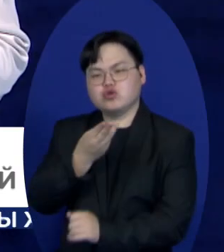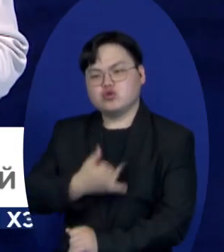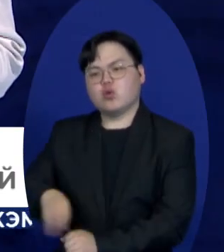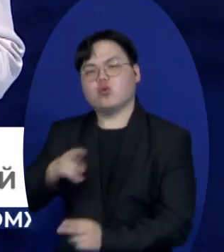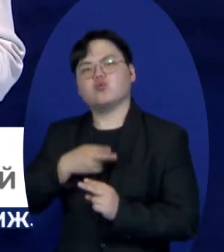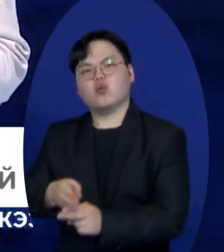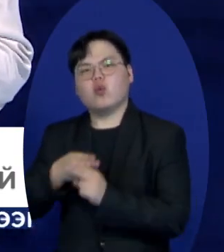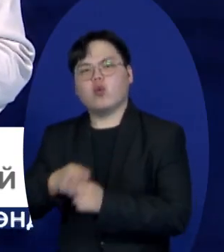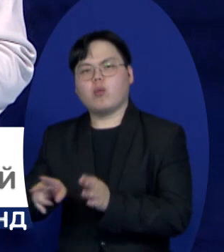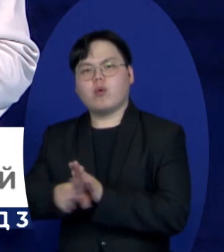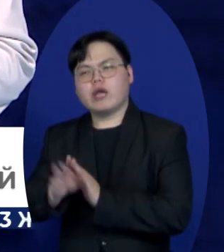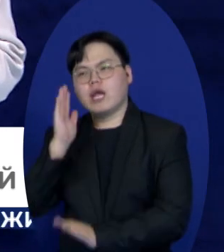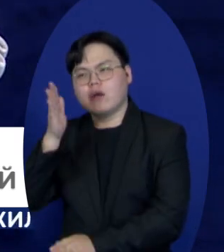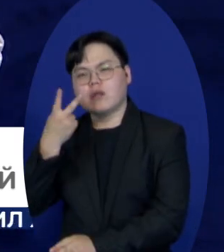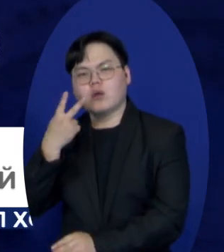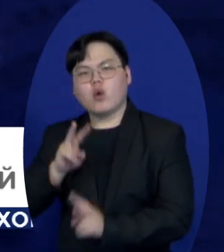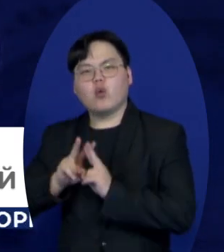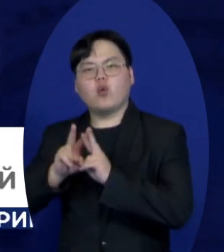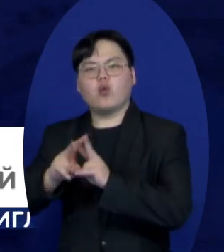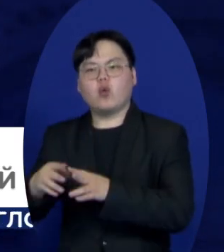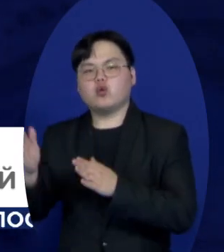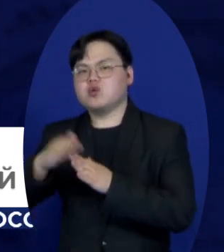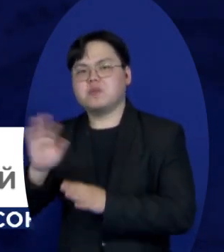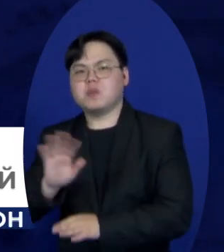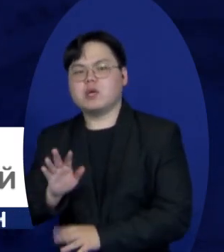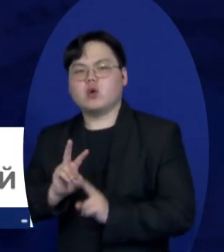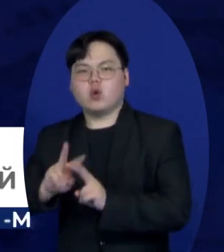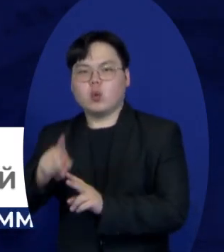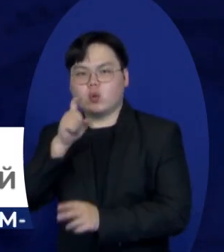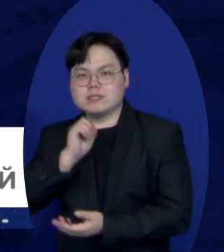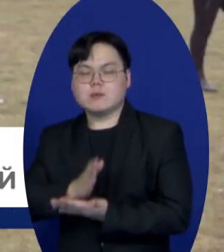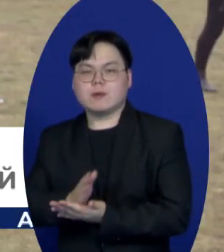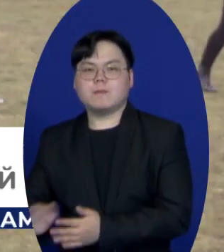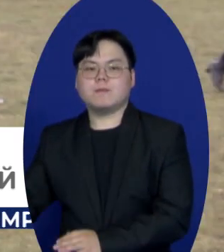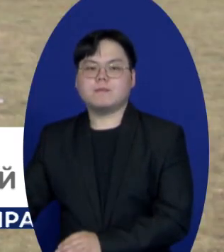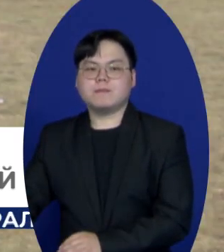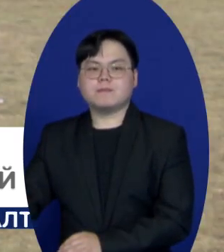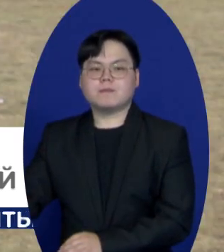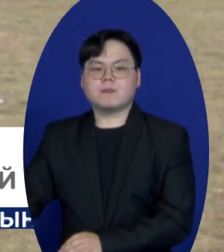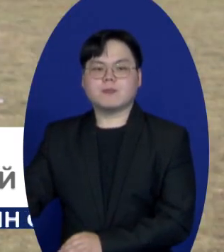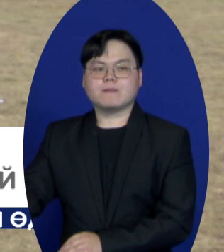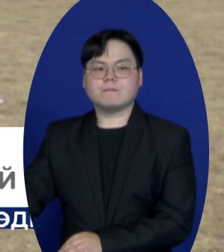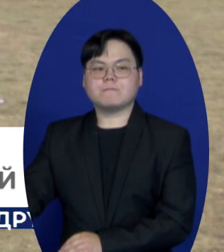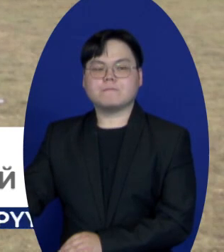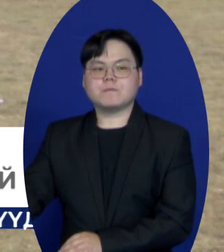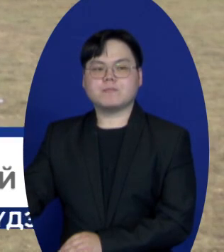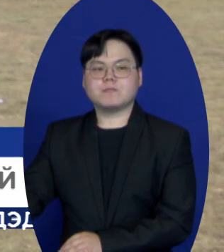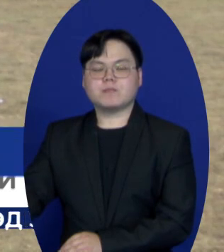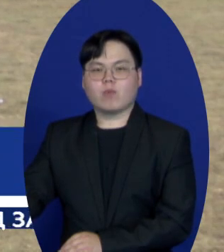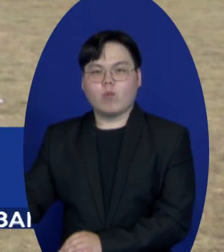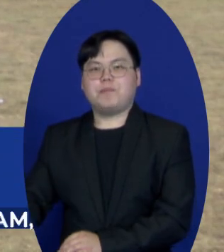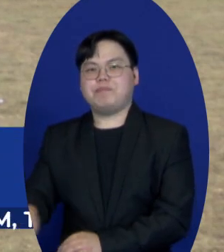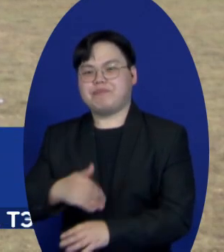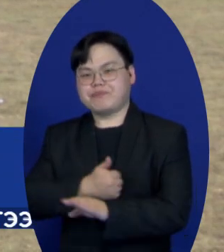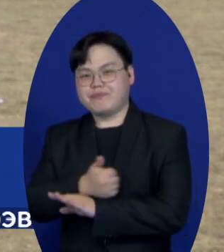арга хэмжээг цаашаа тогтмол зохион байгуулах хэрэгтэйг судлаачид болон малчин иргэд хэлж байгаа маа. Аялал жуулчлал чинь одоо бид нас яг зөв тал руугаа хандж байгаа